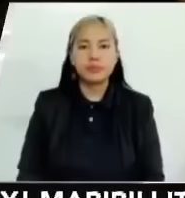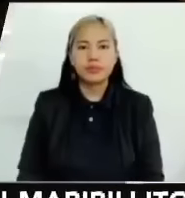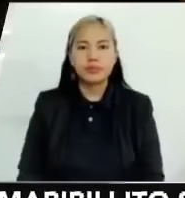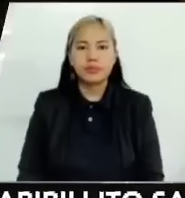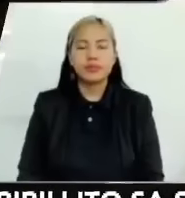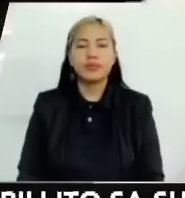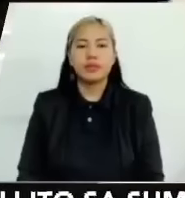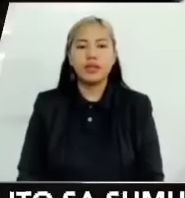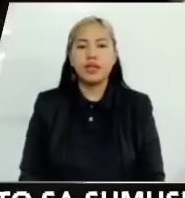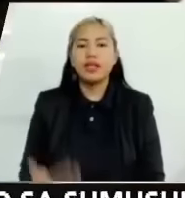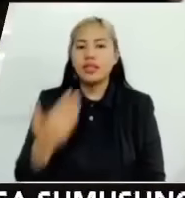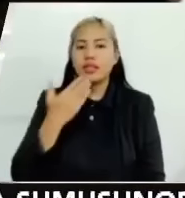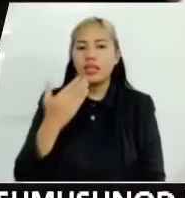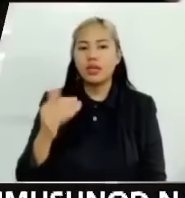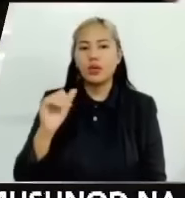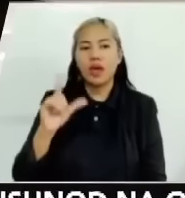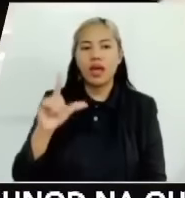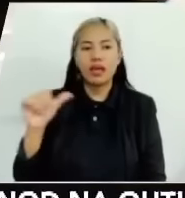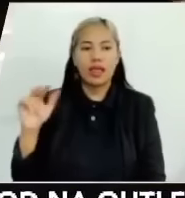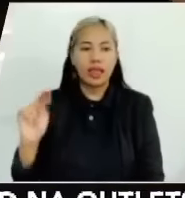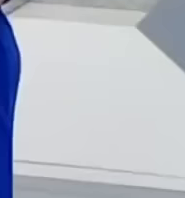Radio DZBB.